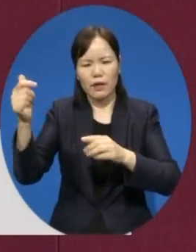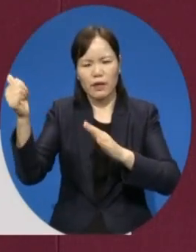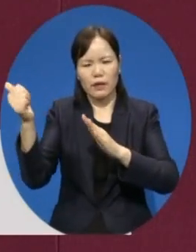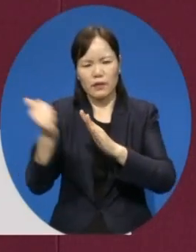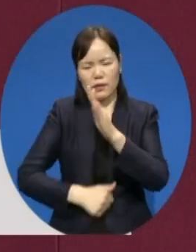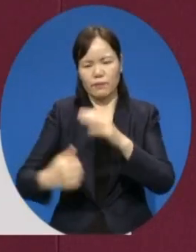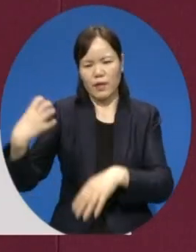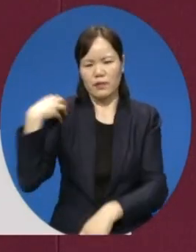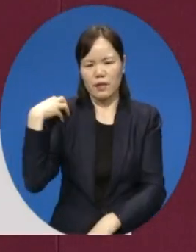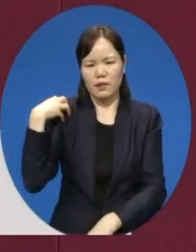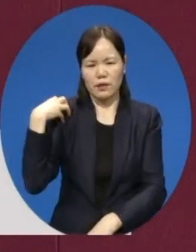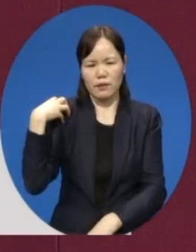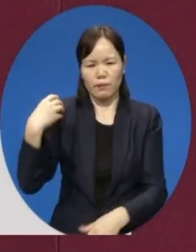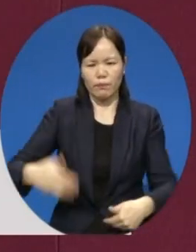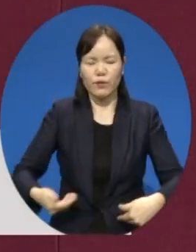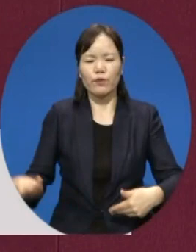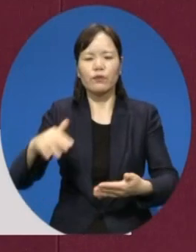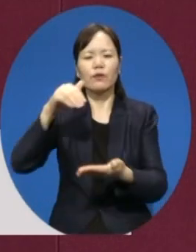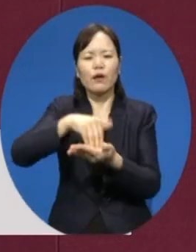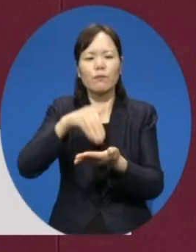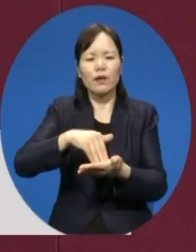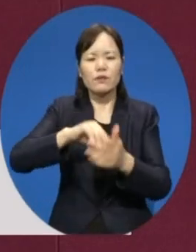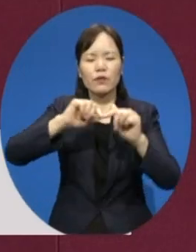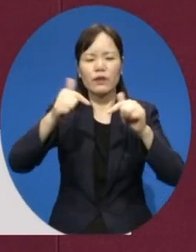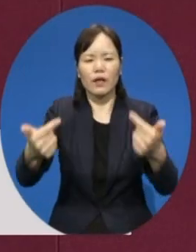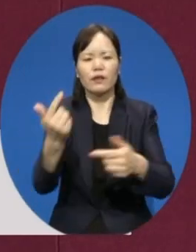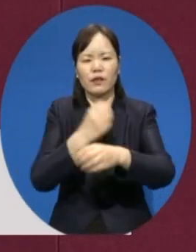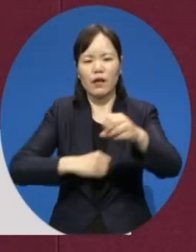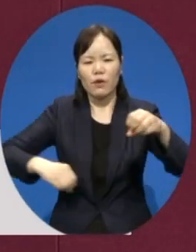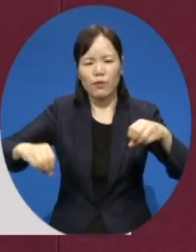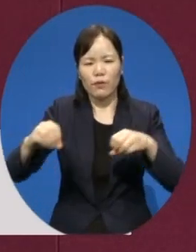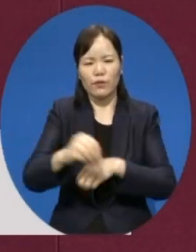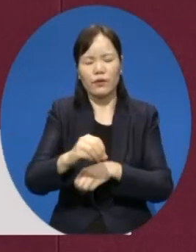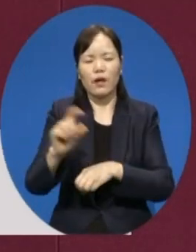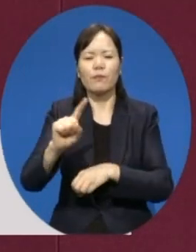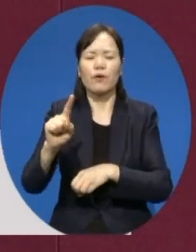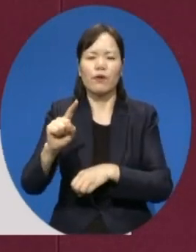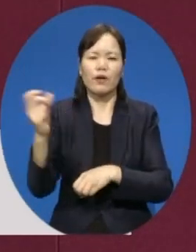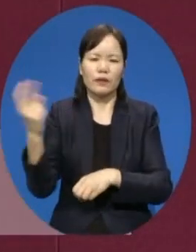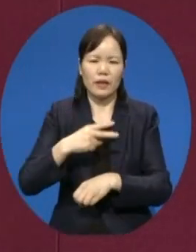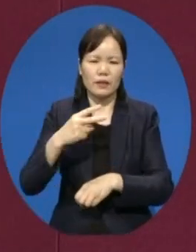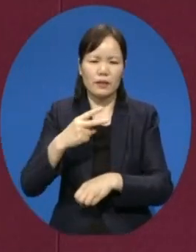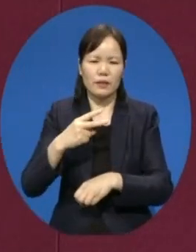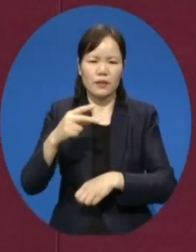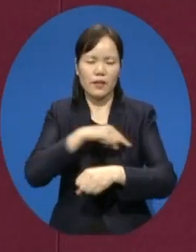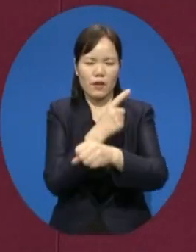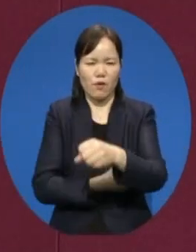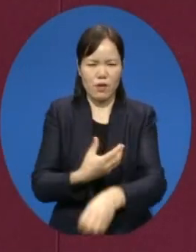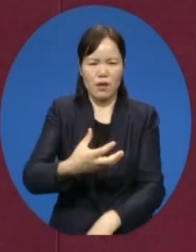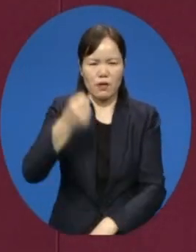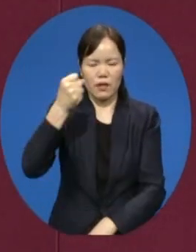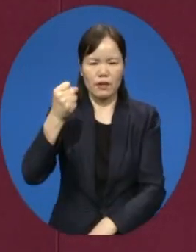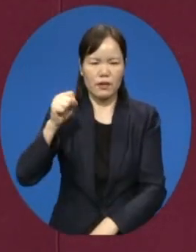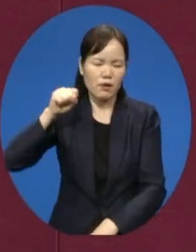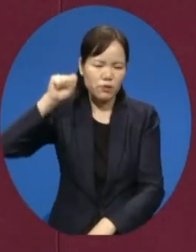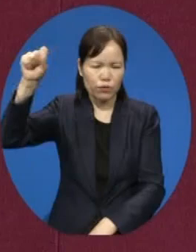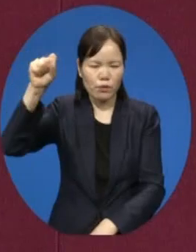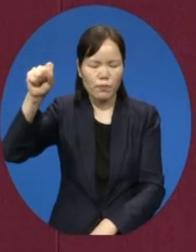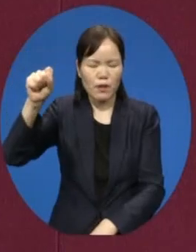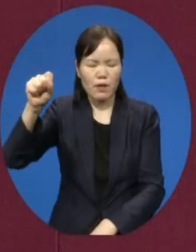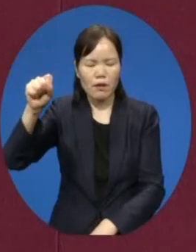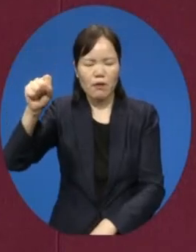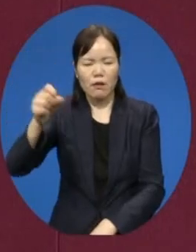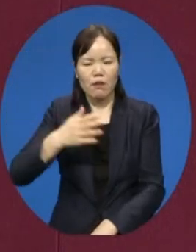아닙니까? 그런데 반성은커녕 도리어 다시 집권하겠다고 나서고 있으니 저는 참으로